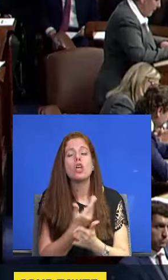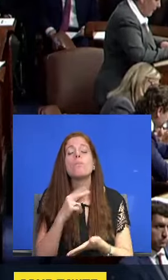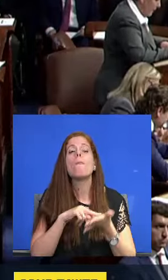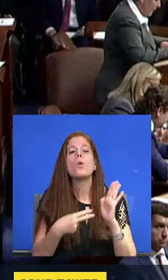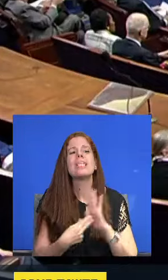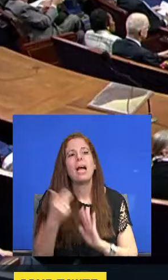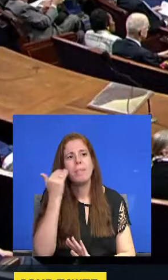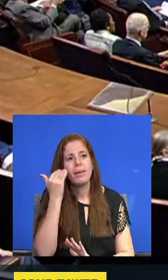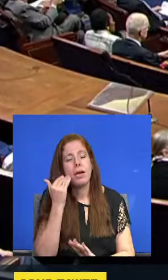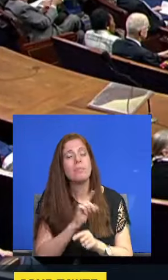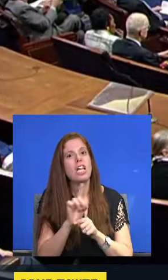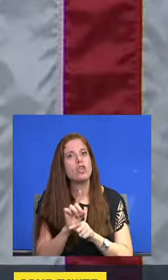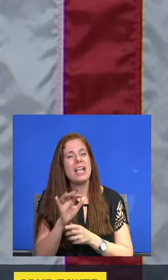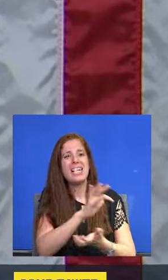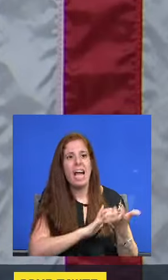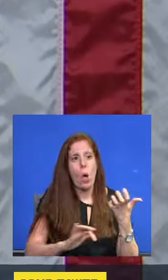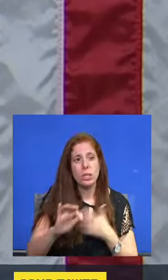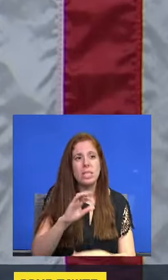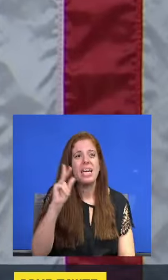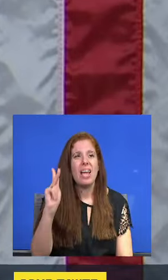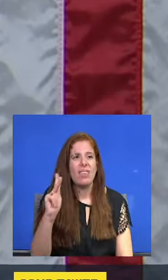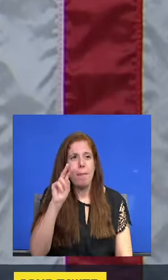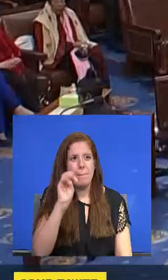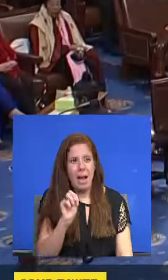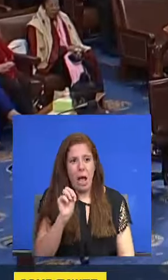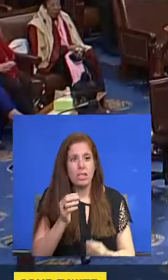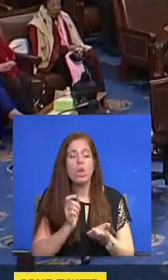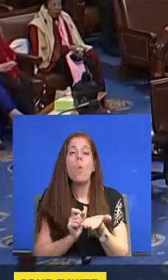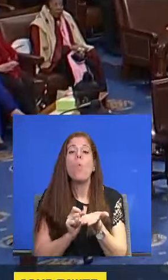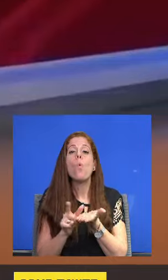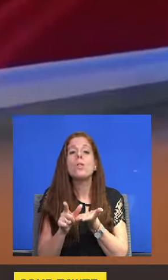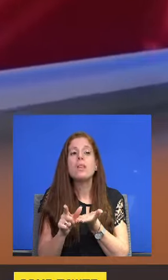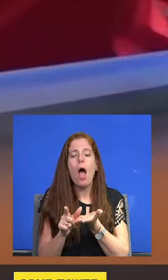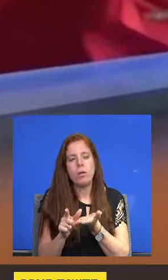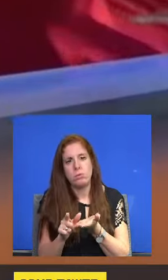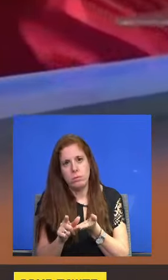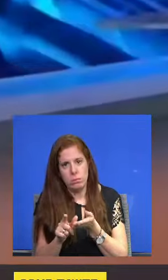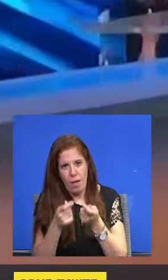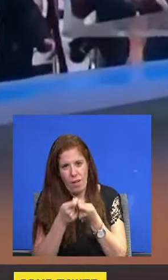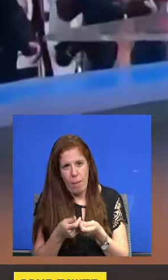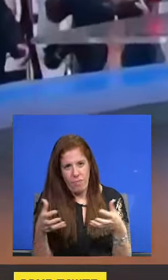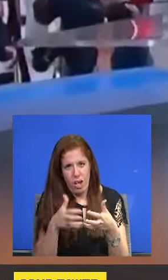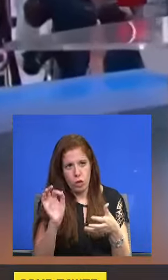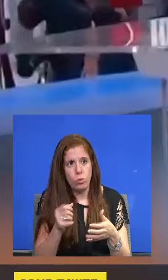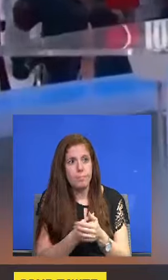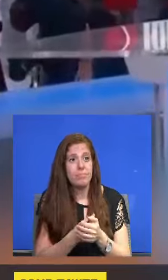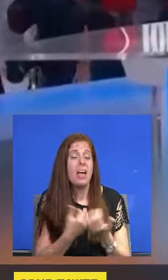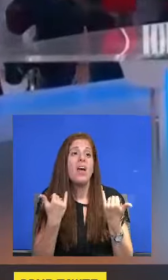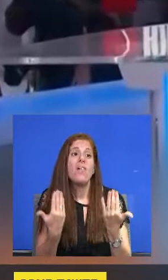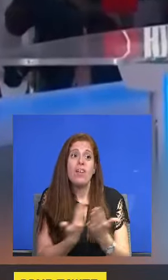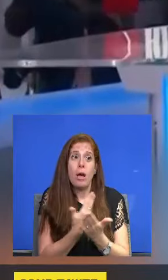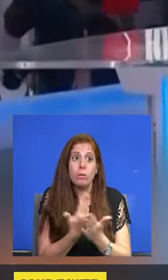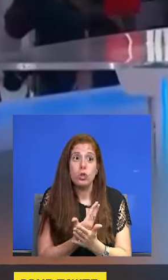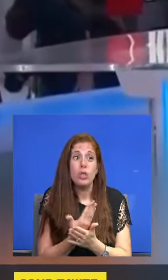כאוס בקונגרס. קווין מקארתי, יושב הראש, הודח בקולות חברי מפלגתו. Breaking tonight, Kevin McCarthy's short